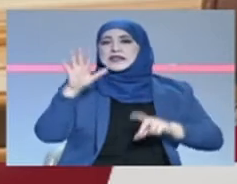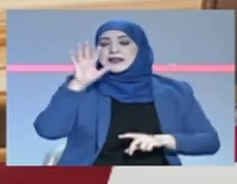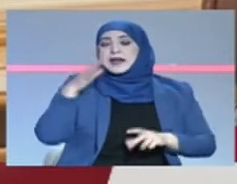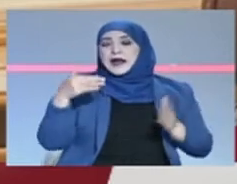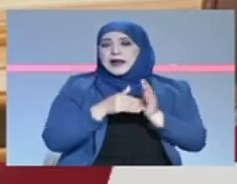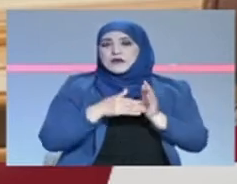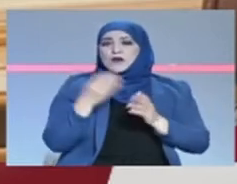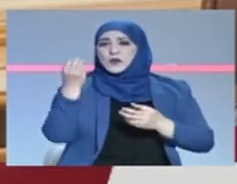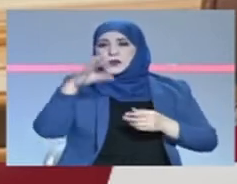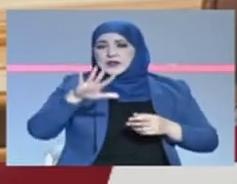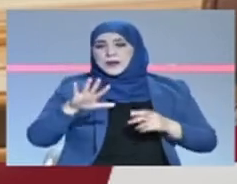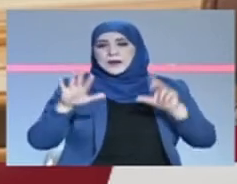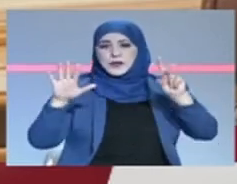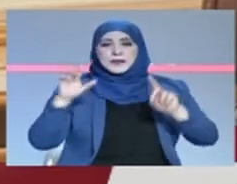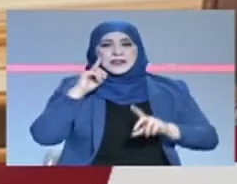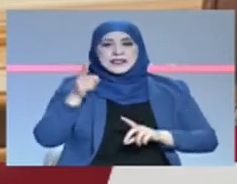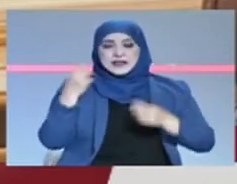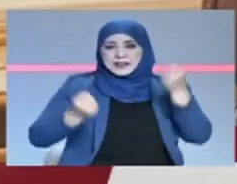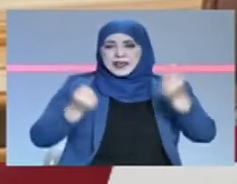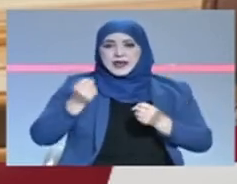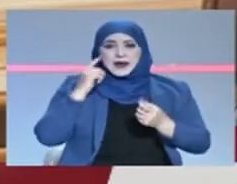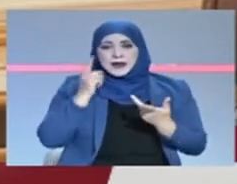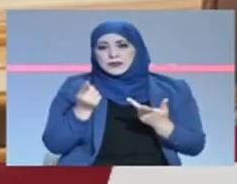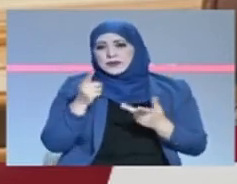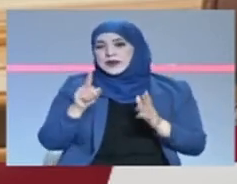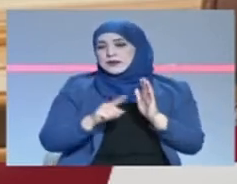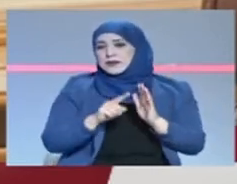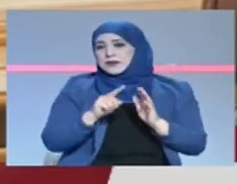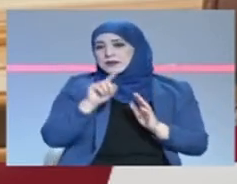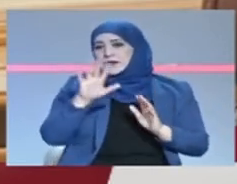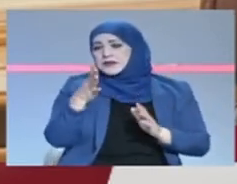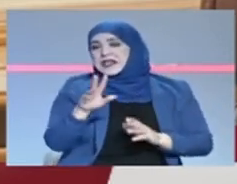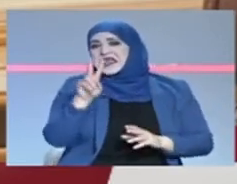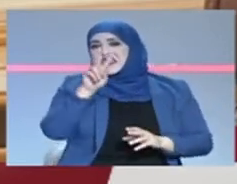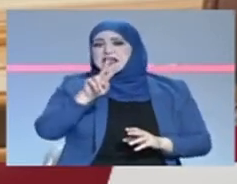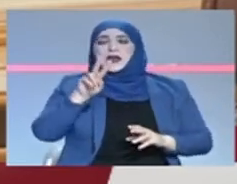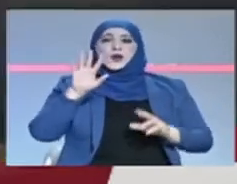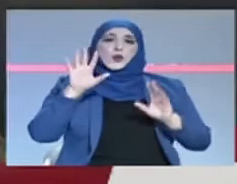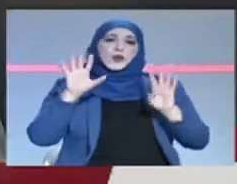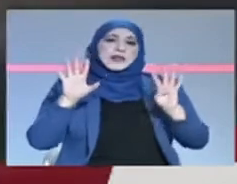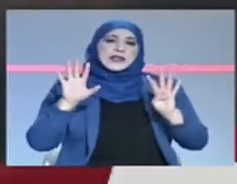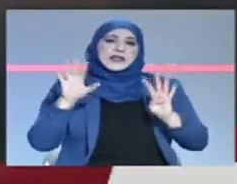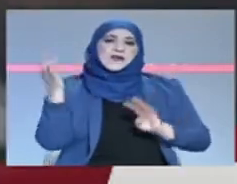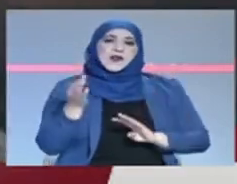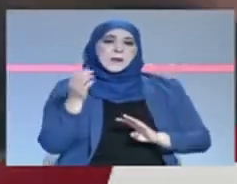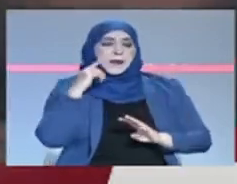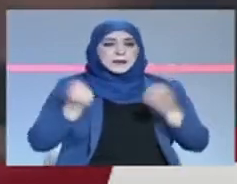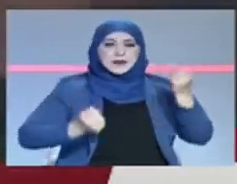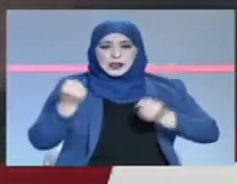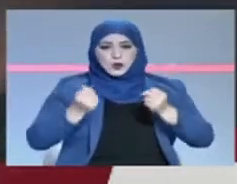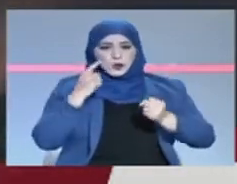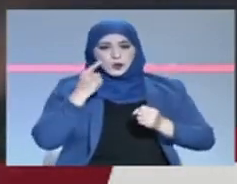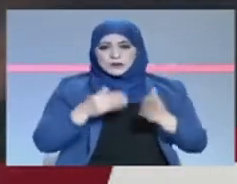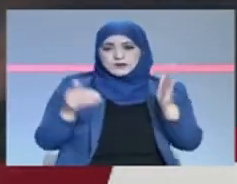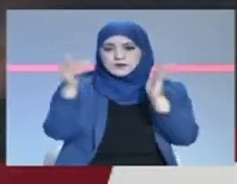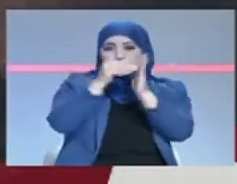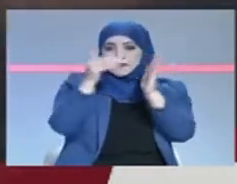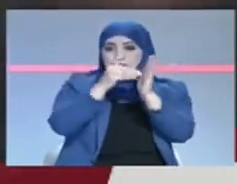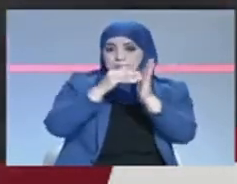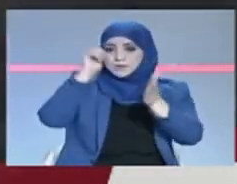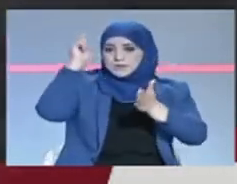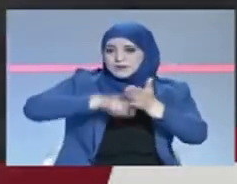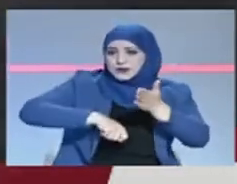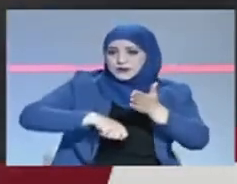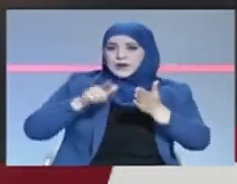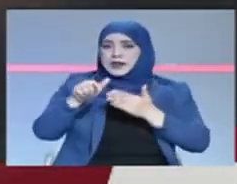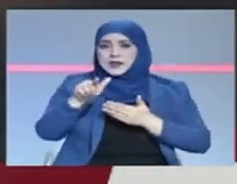85785 سيارة ووحدة، أي ما يمثل 92% من الأسطول. وبالإضافة إلى الخطايا التي تسلط